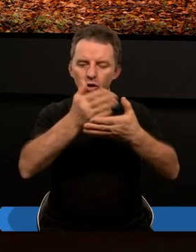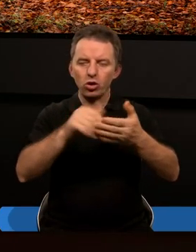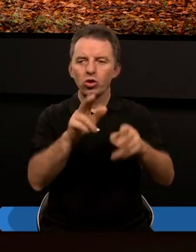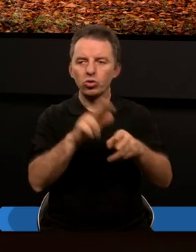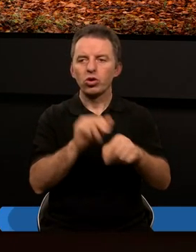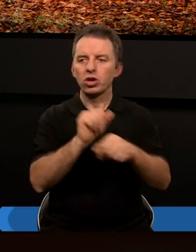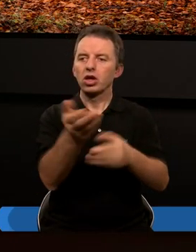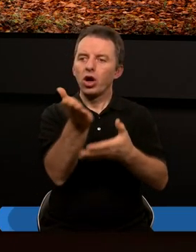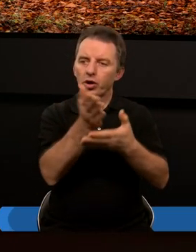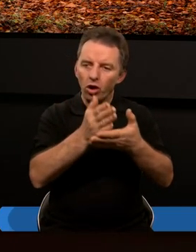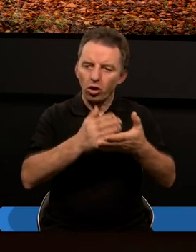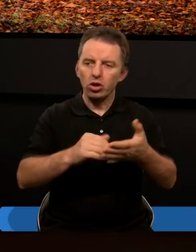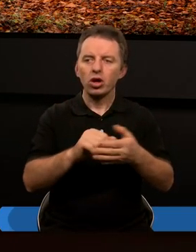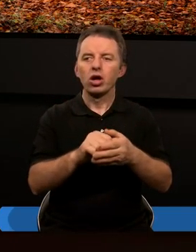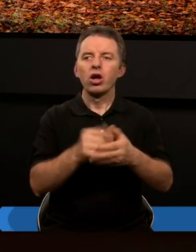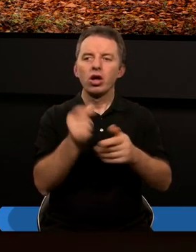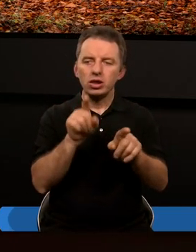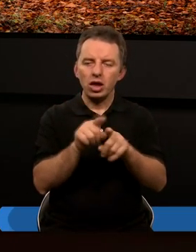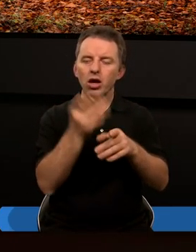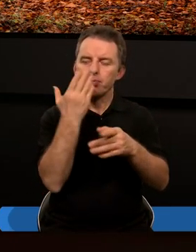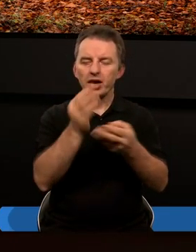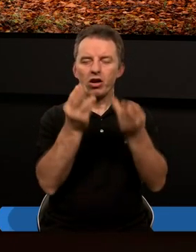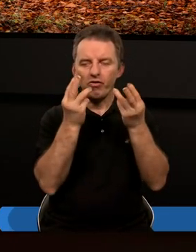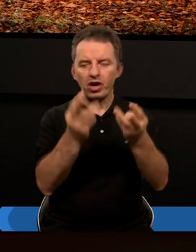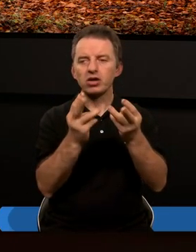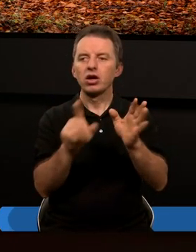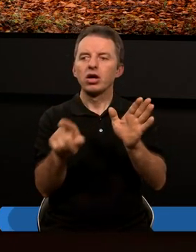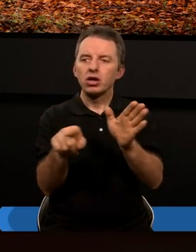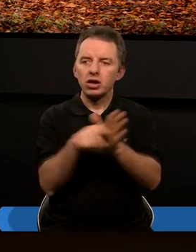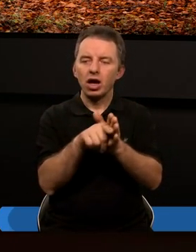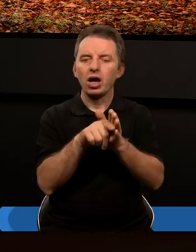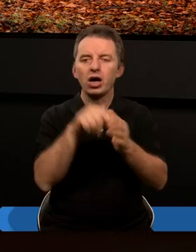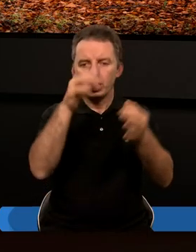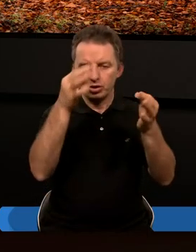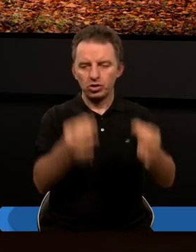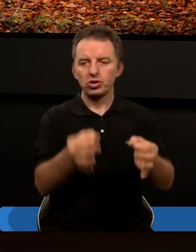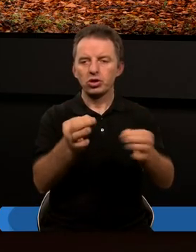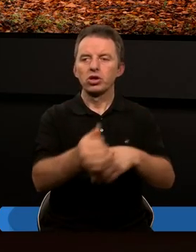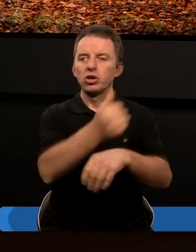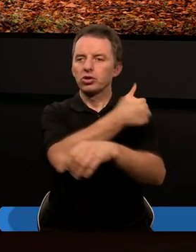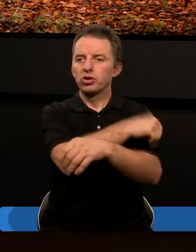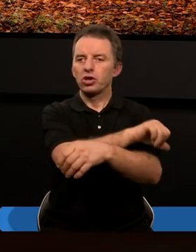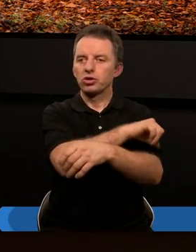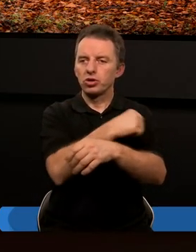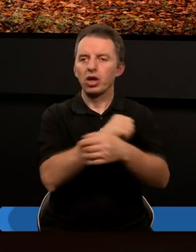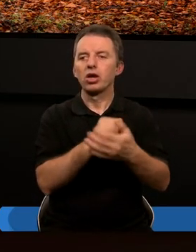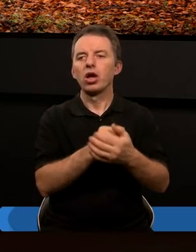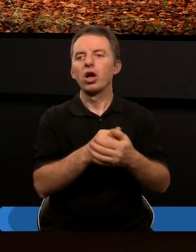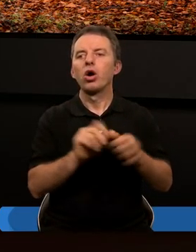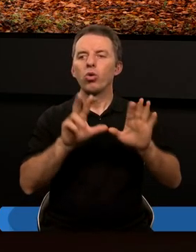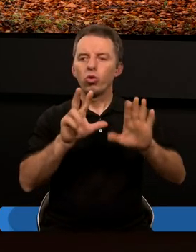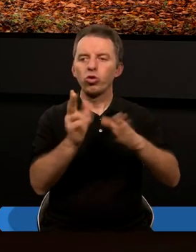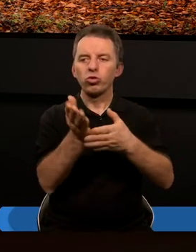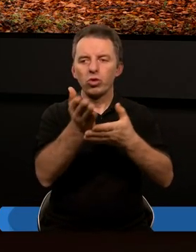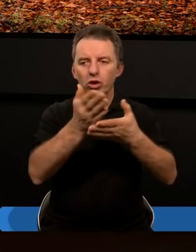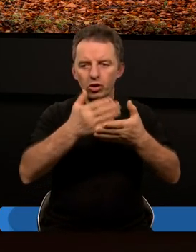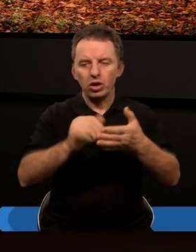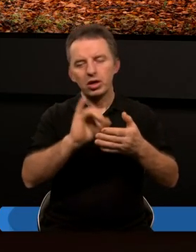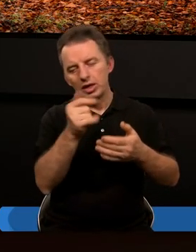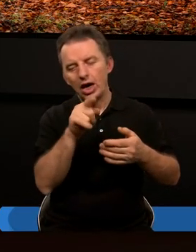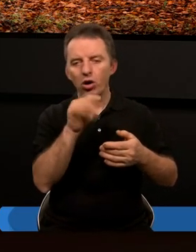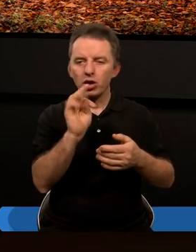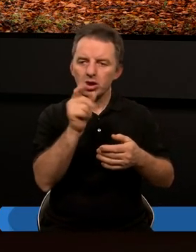jest rozdziałem też bardzo istotnym dla wielu chrześcijan, ale ósmy rozdział